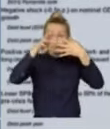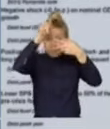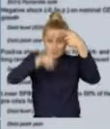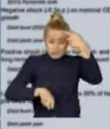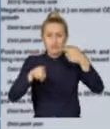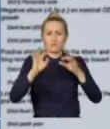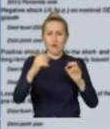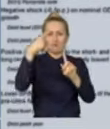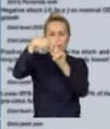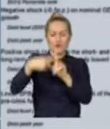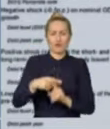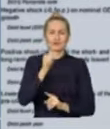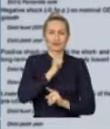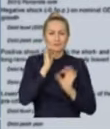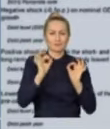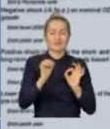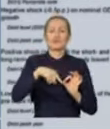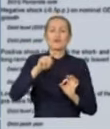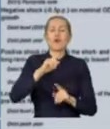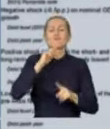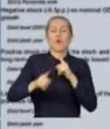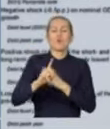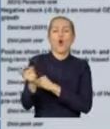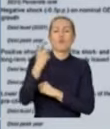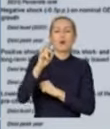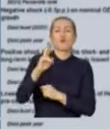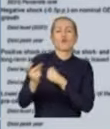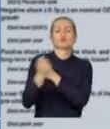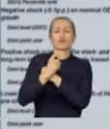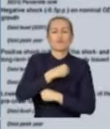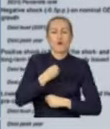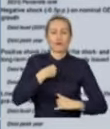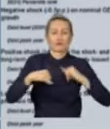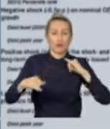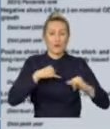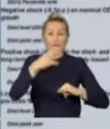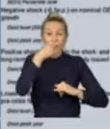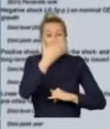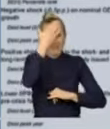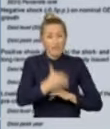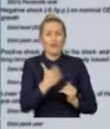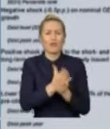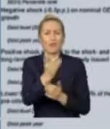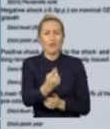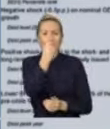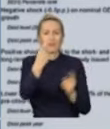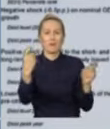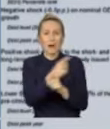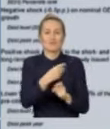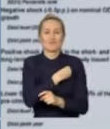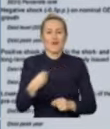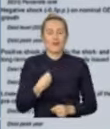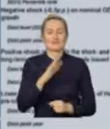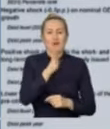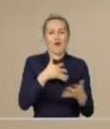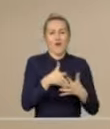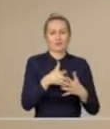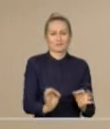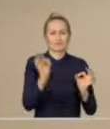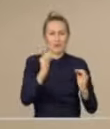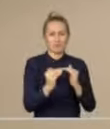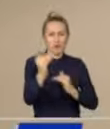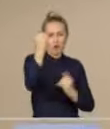co twierdzą politycy opozycji i przeciwnicy polskiego rządu, tylko Polska spośród wszystkich państw członkowskich uzyskała tak wysokie oceny.